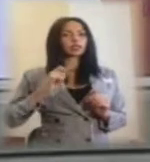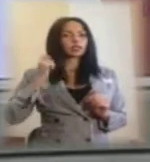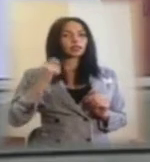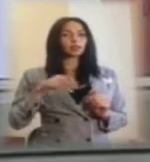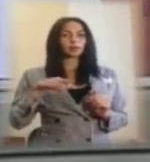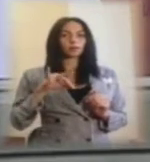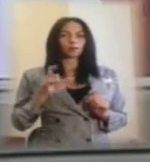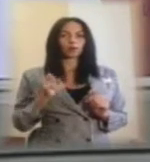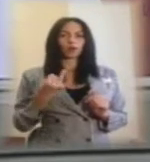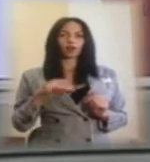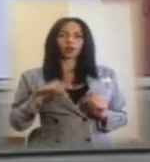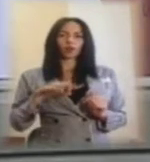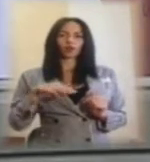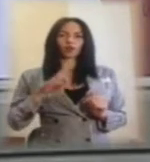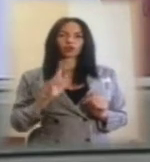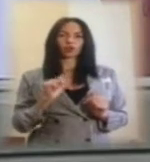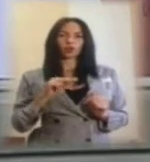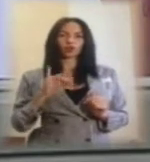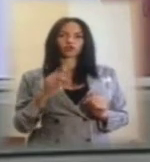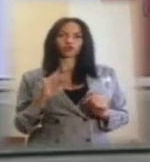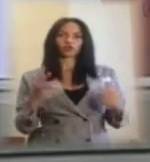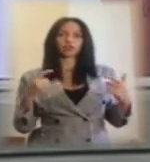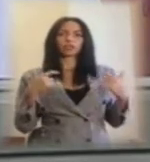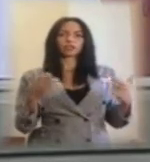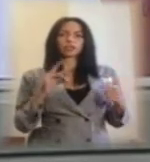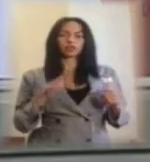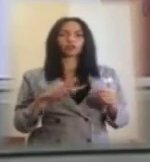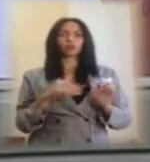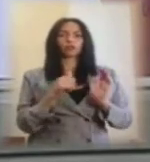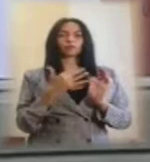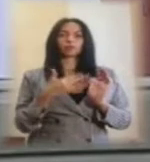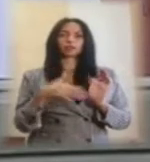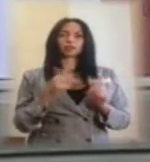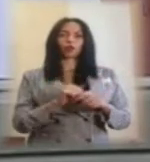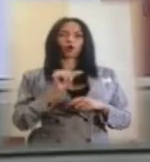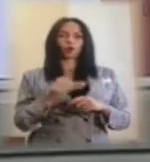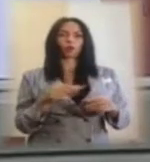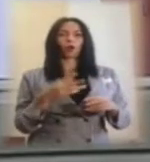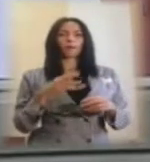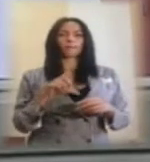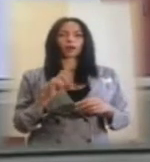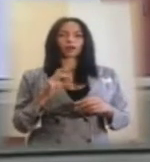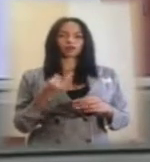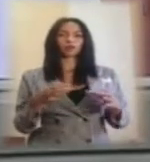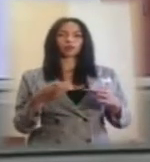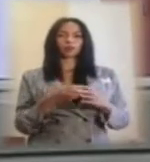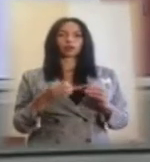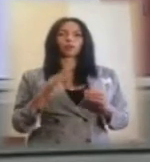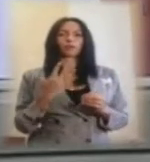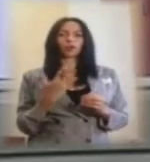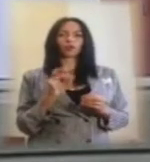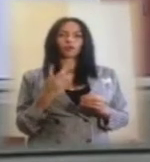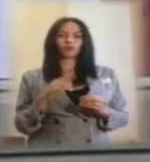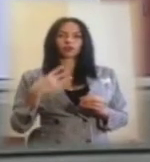Ткачишиним, сержантом 53-ї окремої механізованої бригади. Хлопець загинув 5 вересня від снайперської кулі в зоні проведення